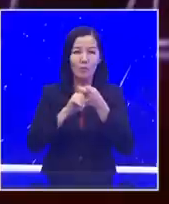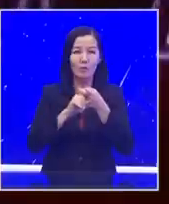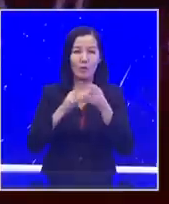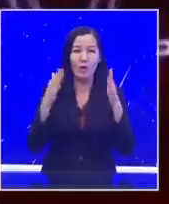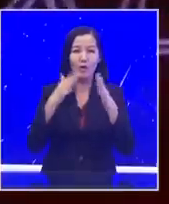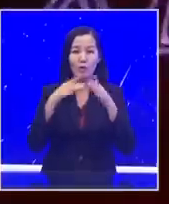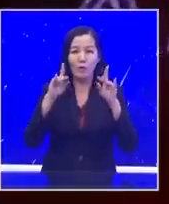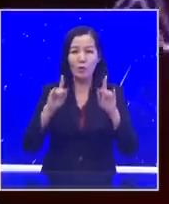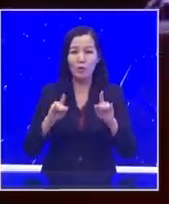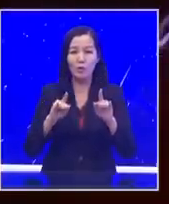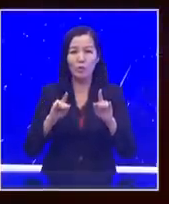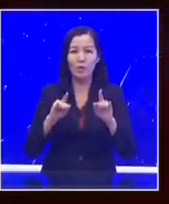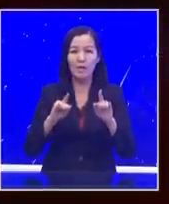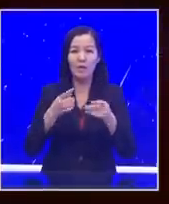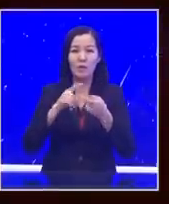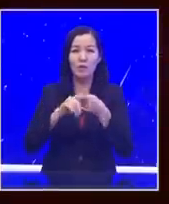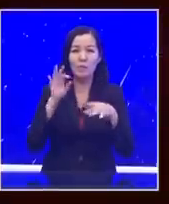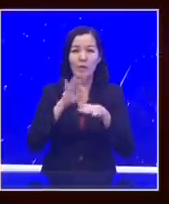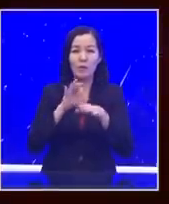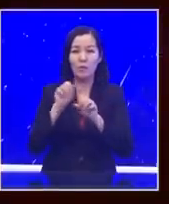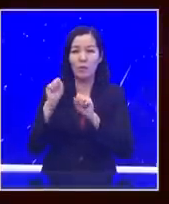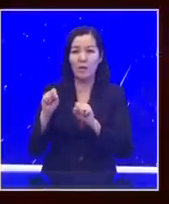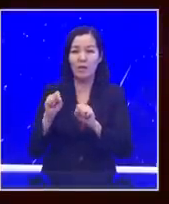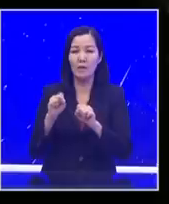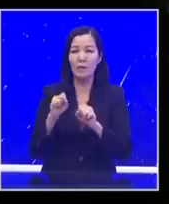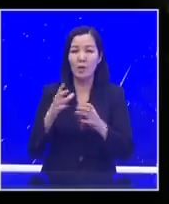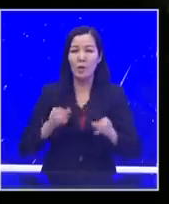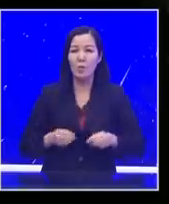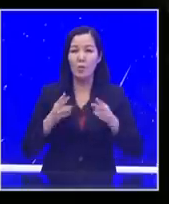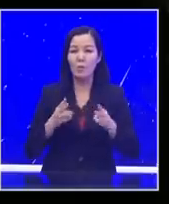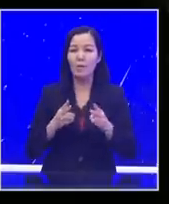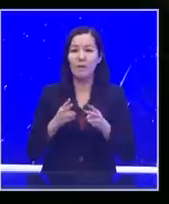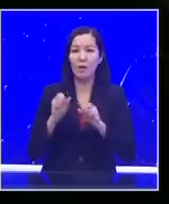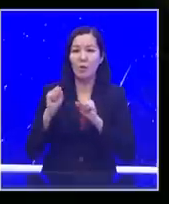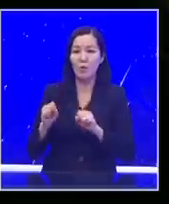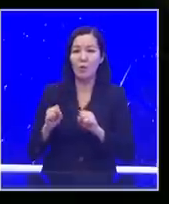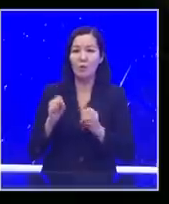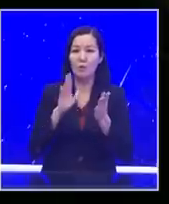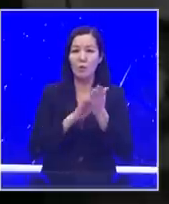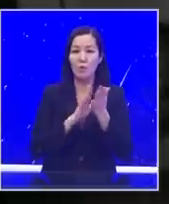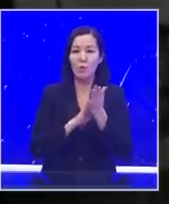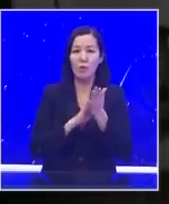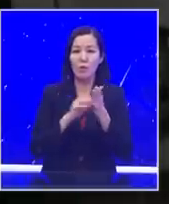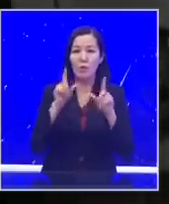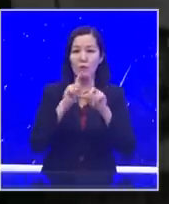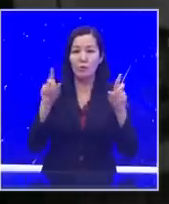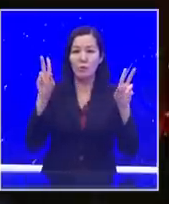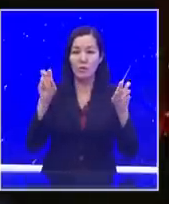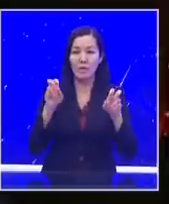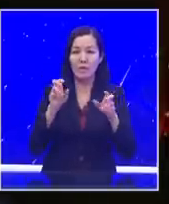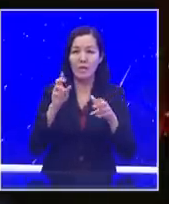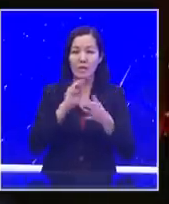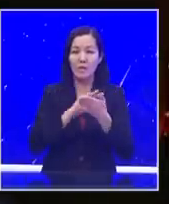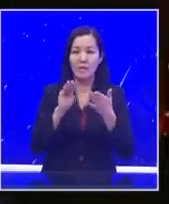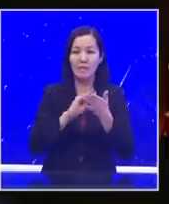да еске салатын және жұқпалы індетпен күресте өмірін қауіпке тігетін дәрігерлерге қолдау сөздері жазылған. Осы ретте